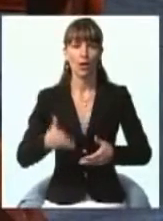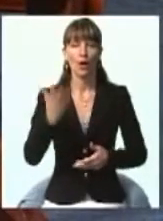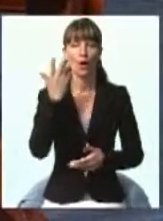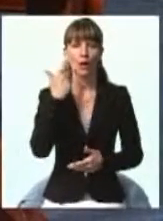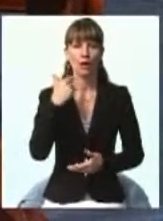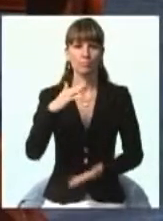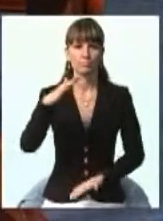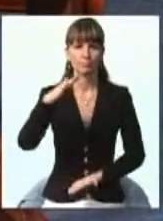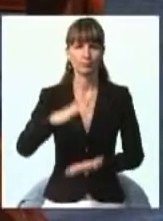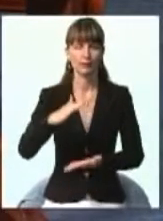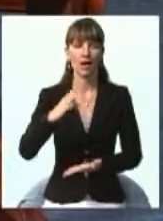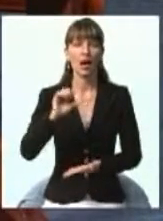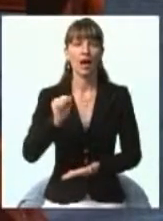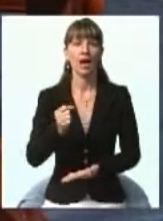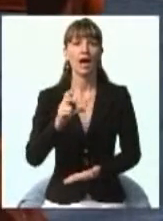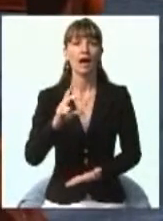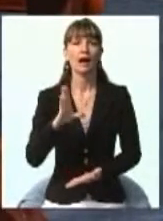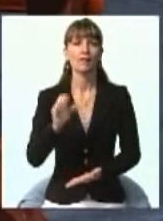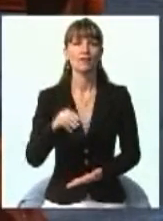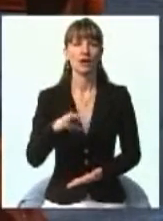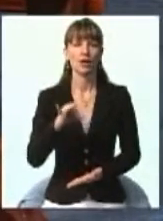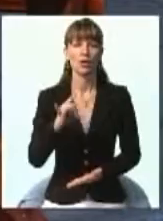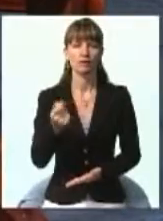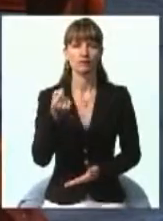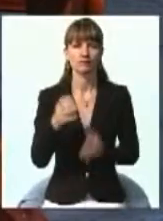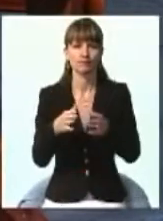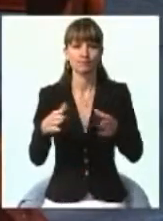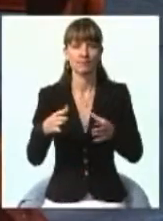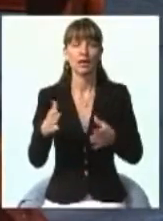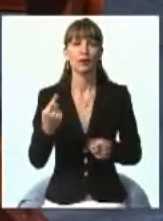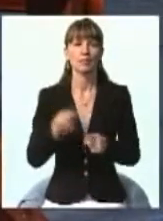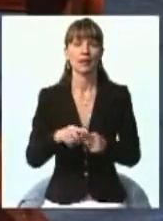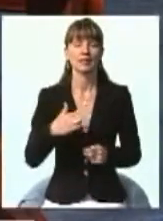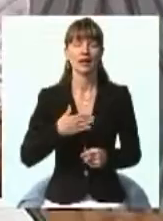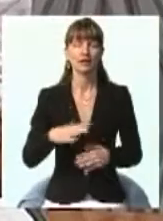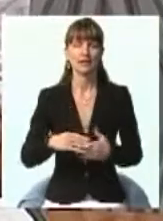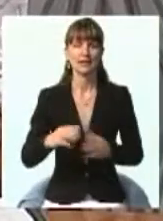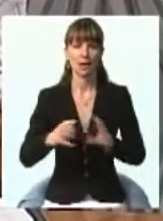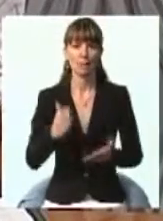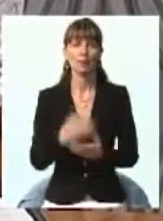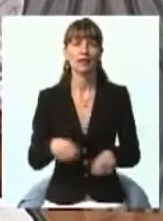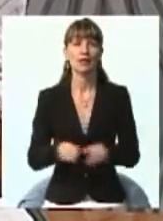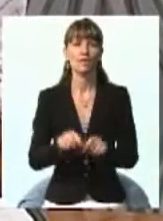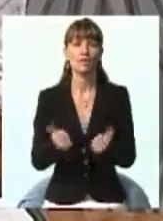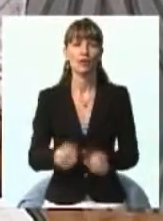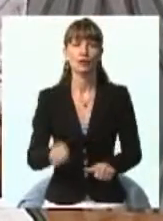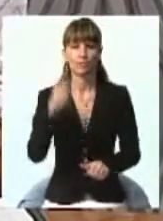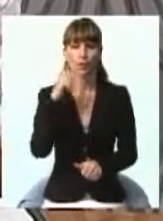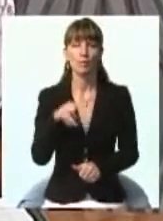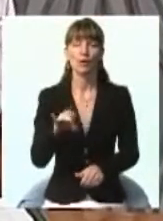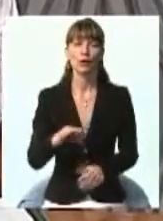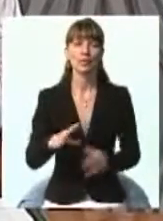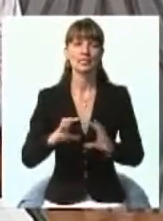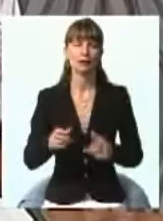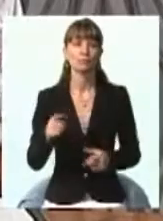вони сплюснуті, а екватор, власне, трішки випуклий. От таким чином і наша Земля має таку форму. Що тобі відомо про Землю? З чого вона складається?